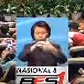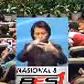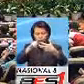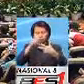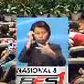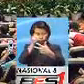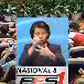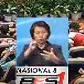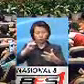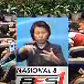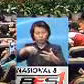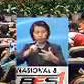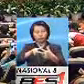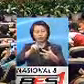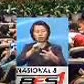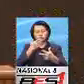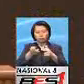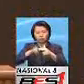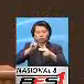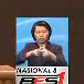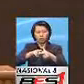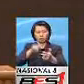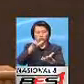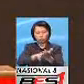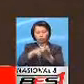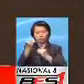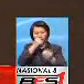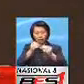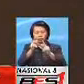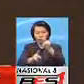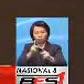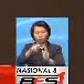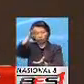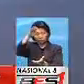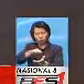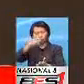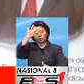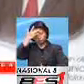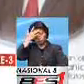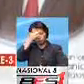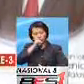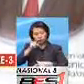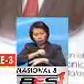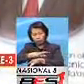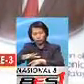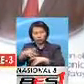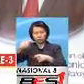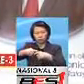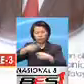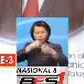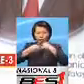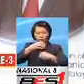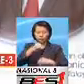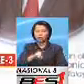utama MPANM3 adalah meningkatkan status pemakanan penduduk, mengurangkan penyakit tidak berjangkit berkaitan pemakanan